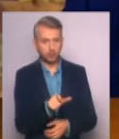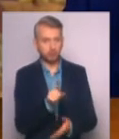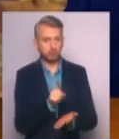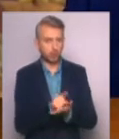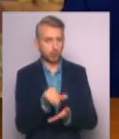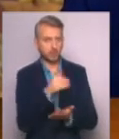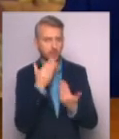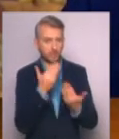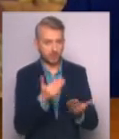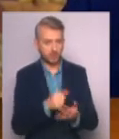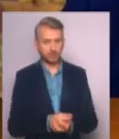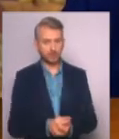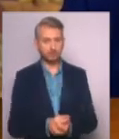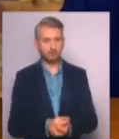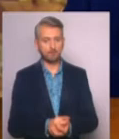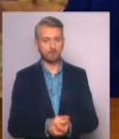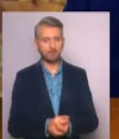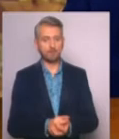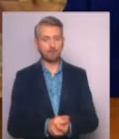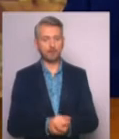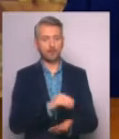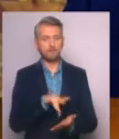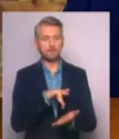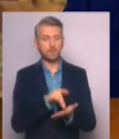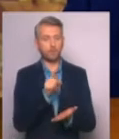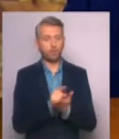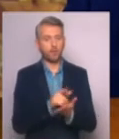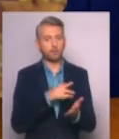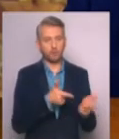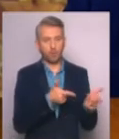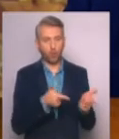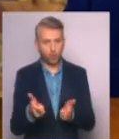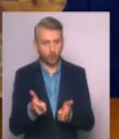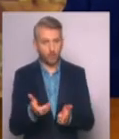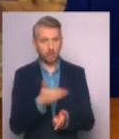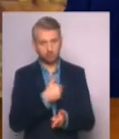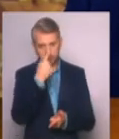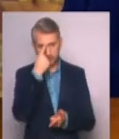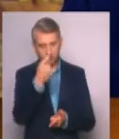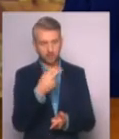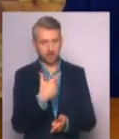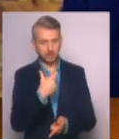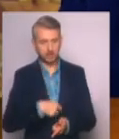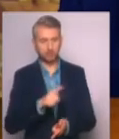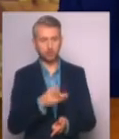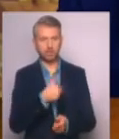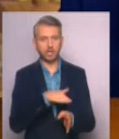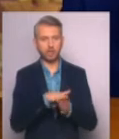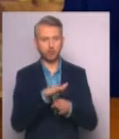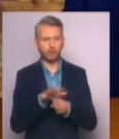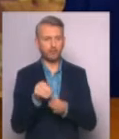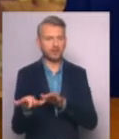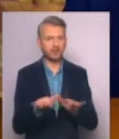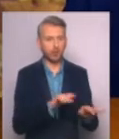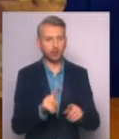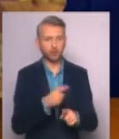звертатися. Місто має бути готове. І ми заявили для себе, що ми реалізуємо всі заходи для